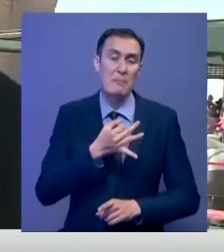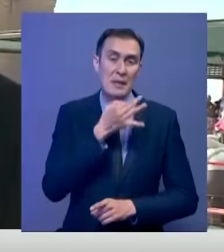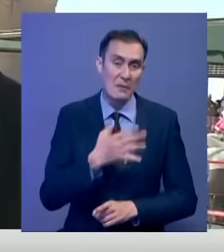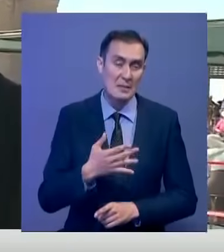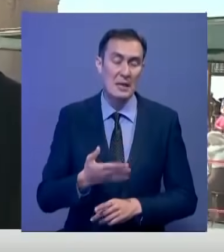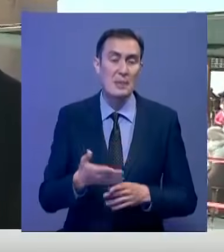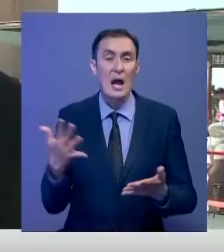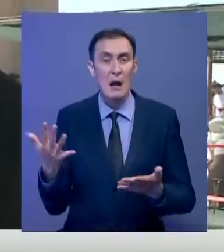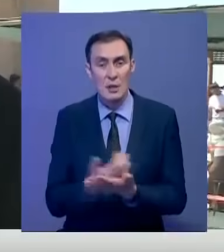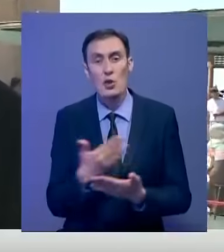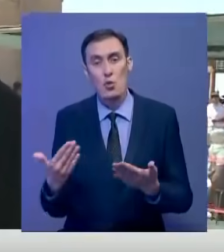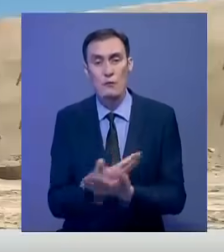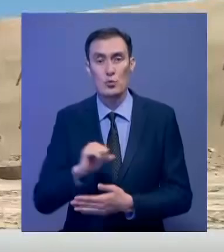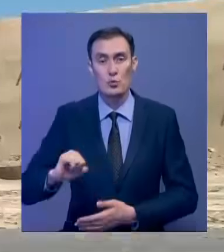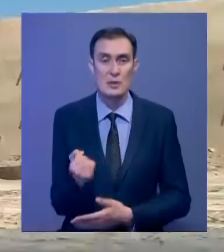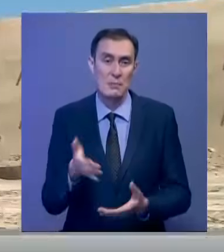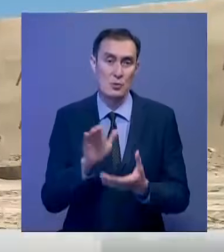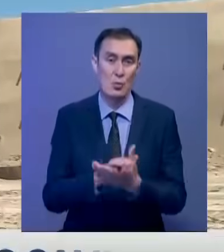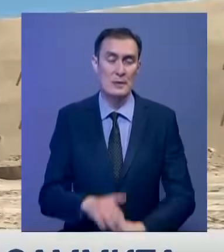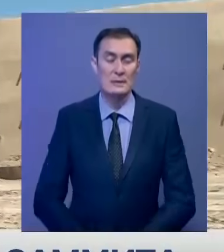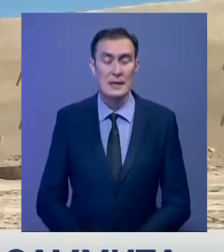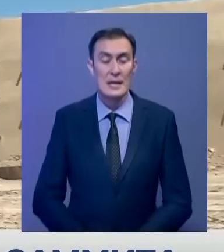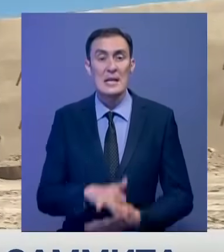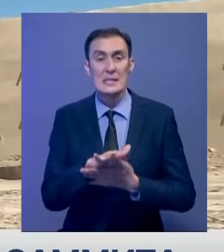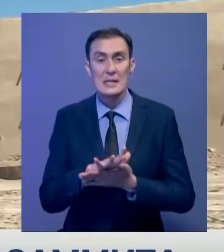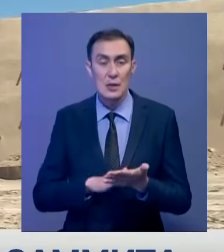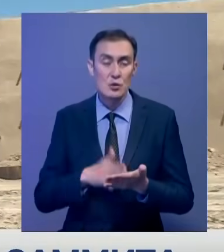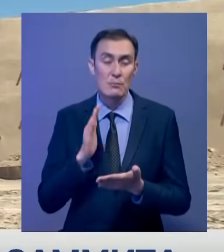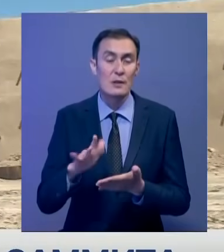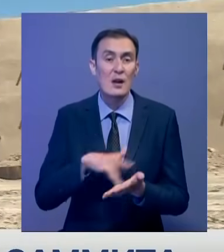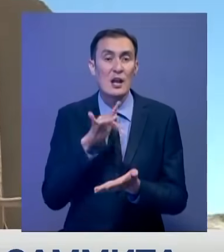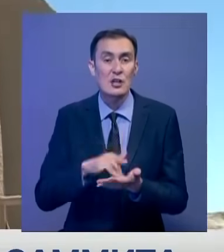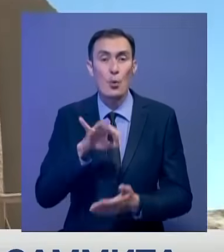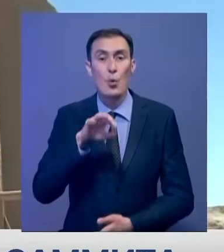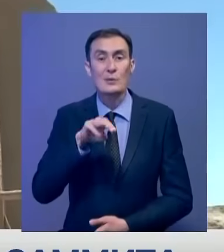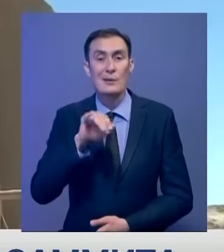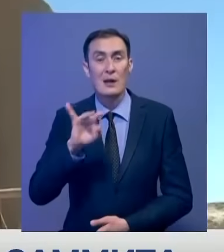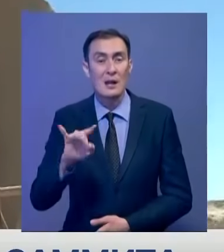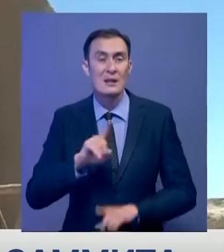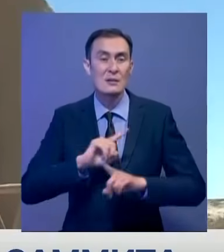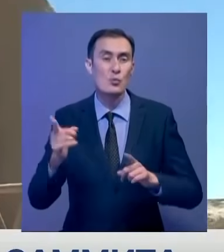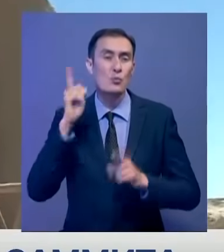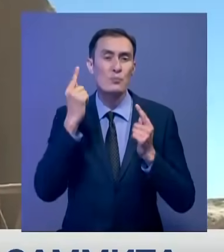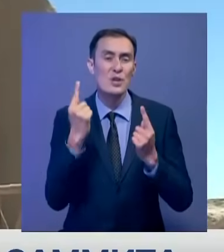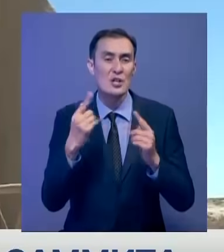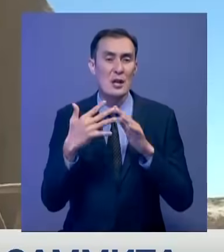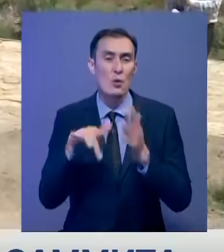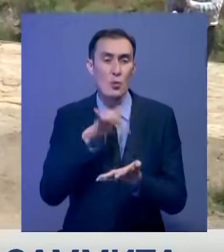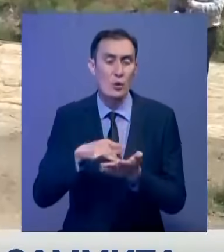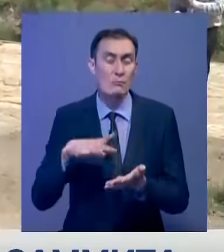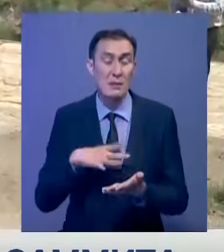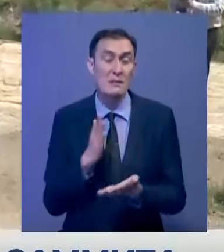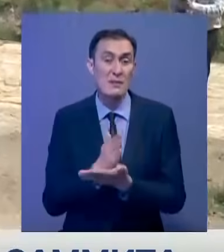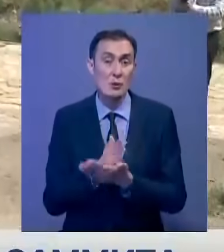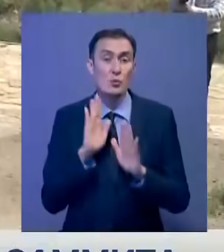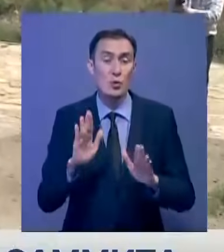Благодаря ему мы обрели новых друзей. Следующей точкой маршрута стало городище Отырар. Некогда крупнейшее поселение сегодня